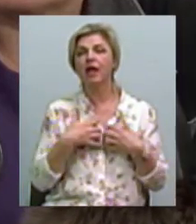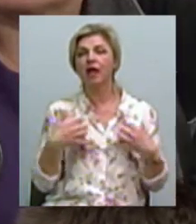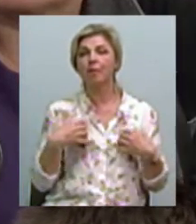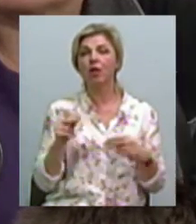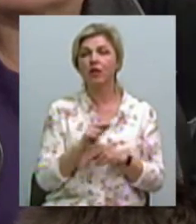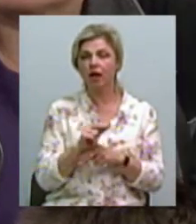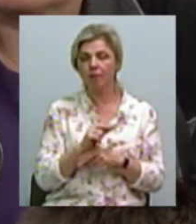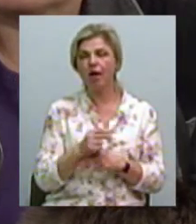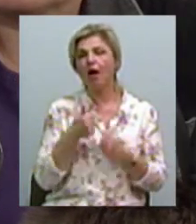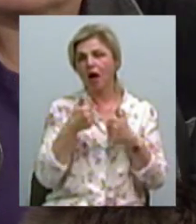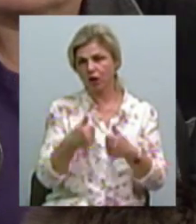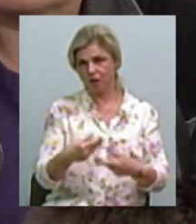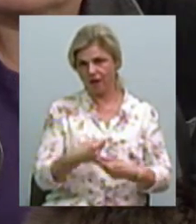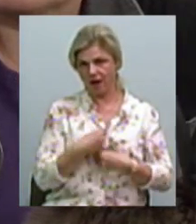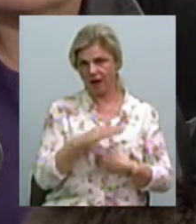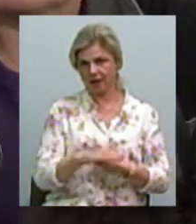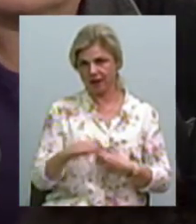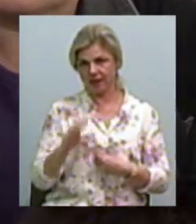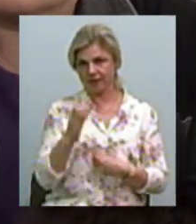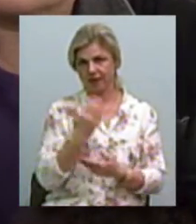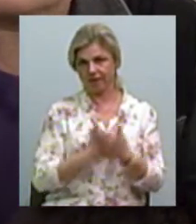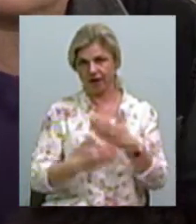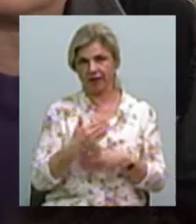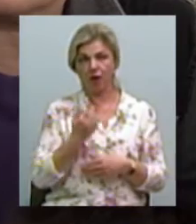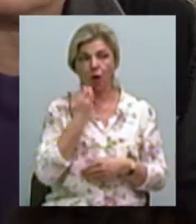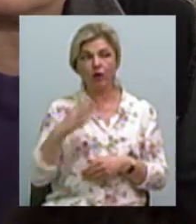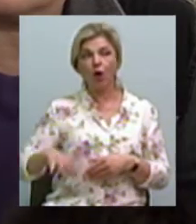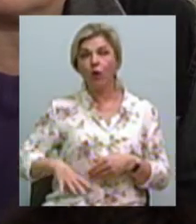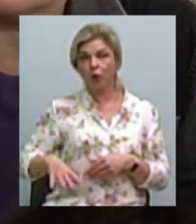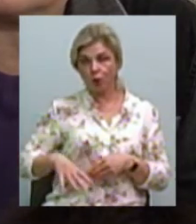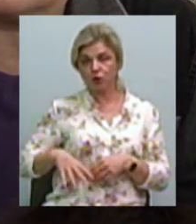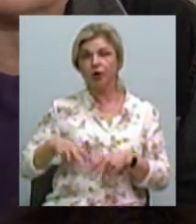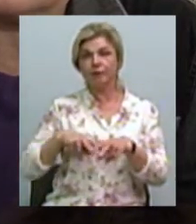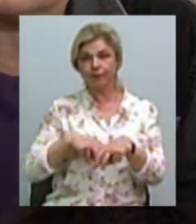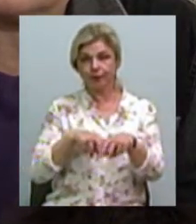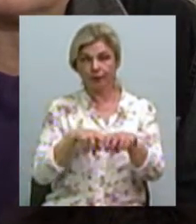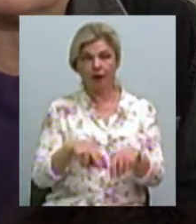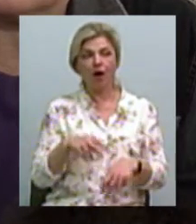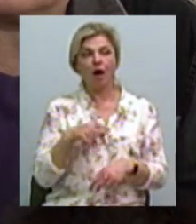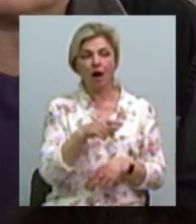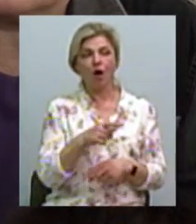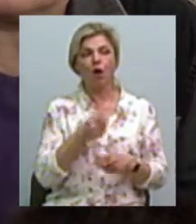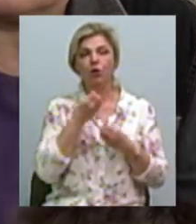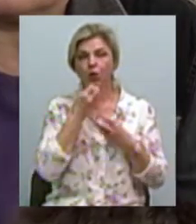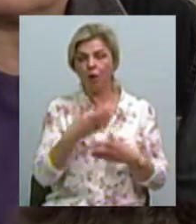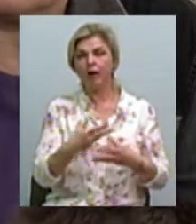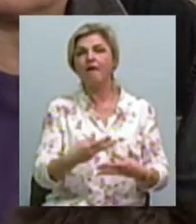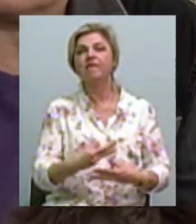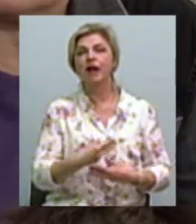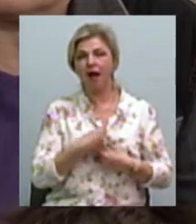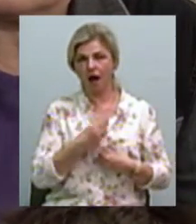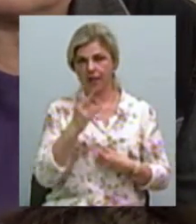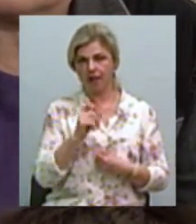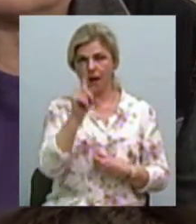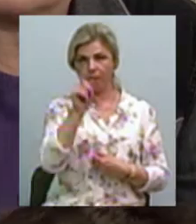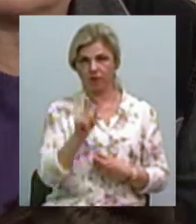дітей з інвалідністю. Коли лошадь йде, коли кінь йде в сам такт, добре впливає на хребет дитини, оскільки